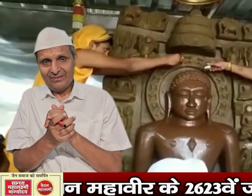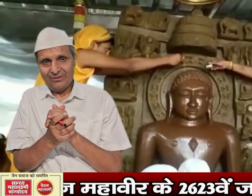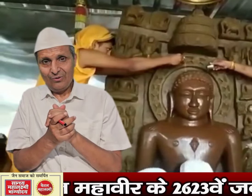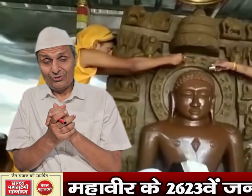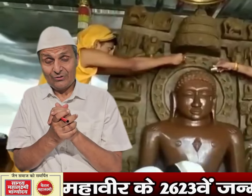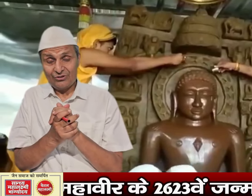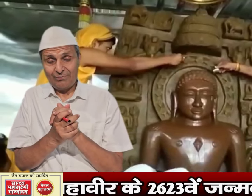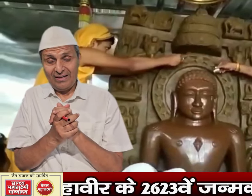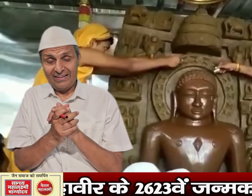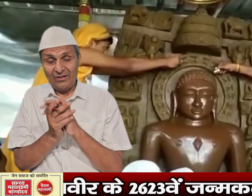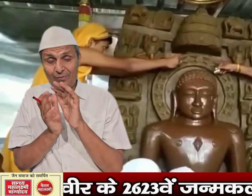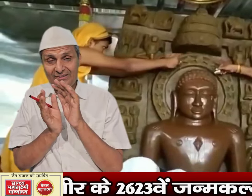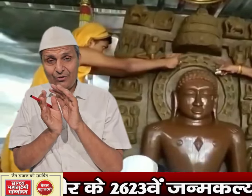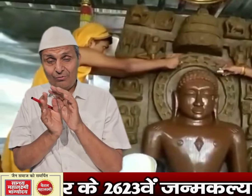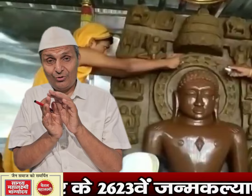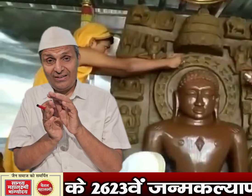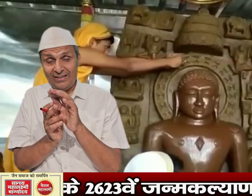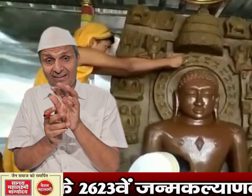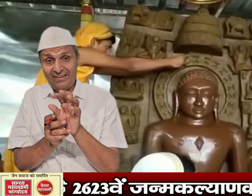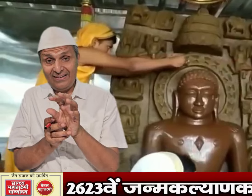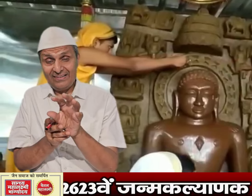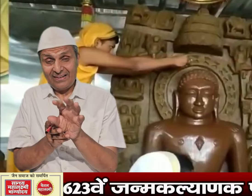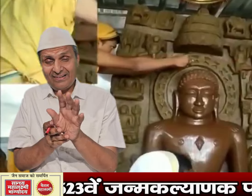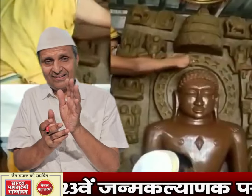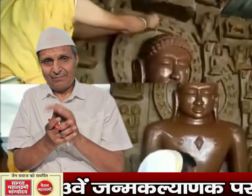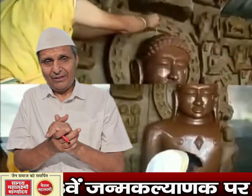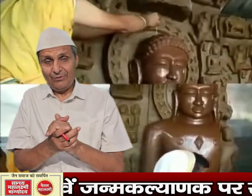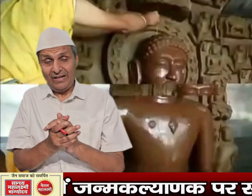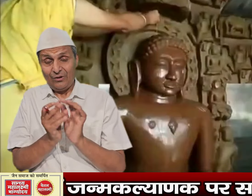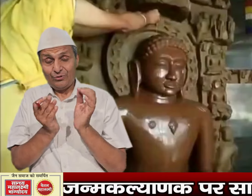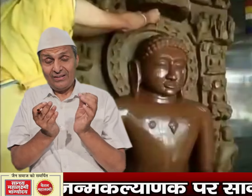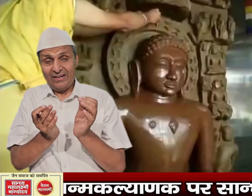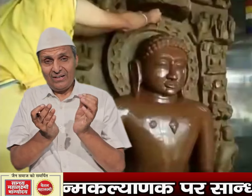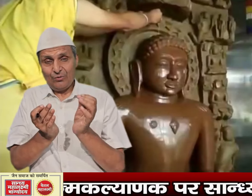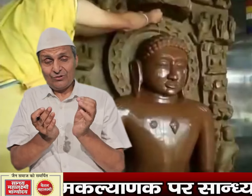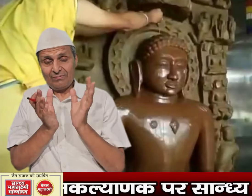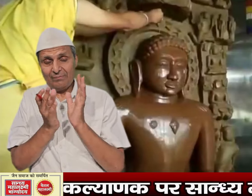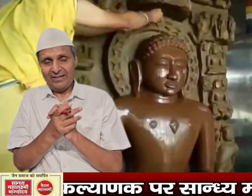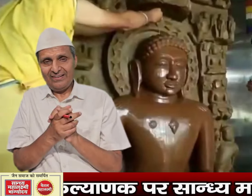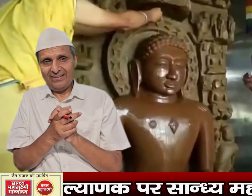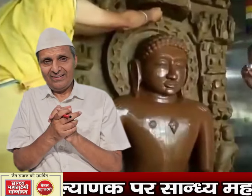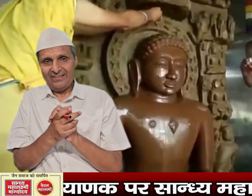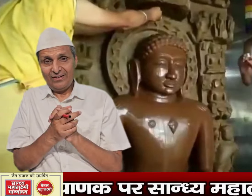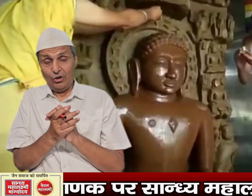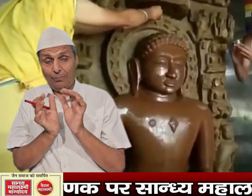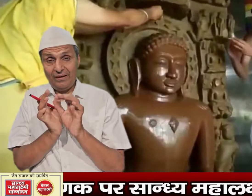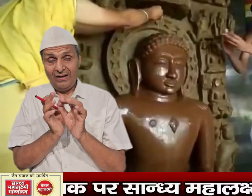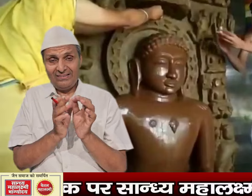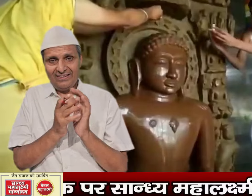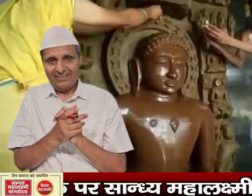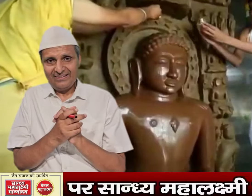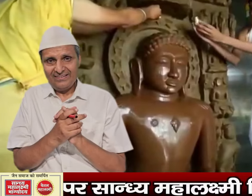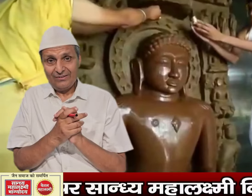बिटिया थी उस रात को सपना आया कि हनुमान जी की कोई मूर्ति नदी की दरार के अंदर पड़ी हुई है उसे निकालने को वैसे सपने में कह रही है तो